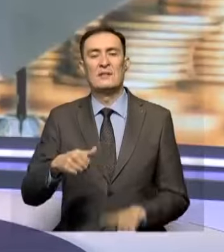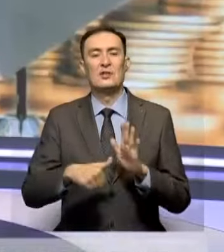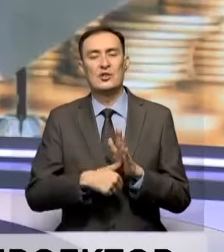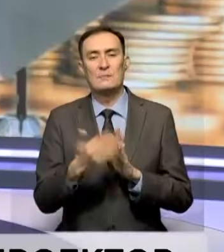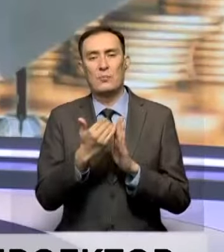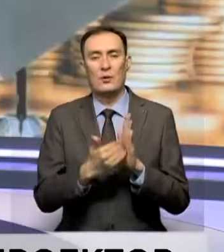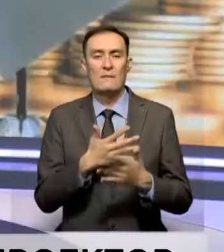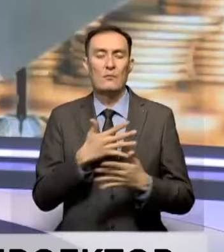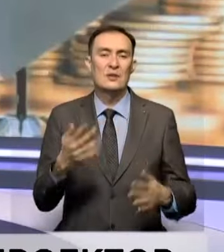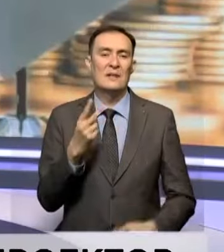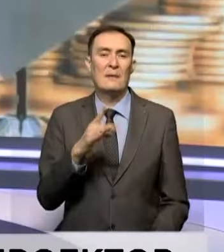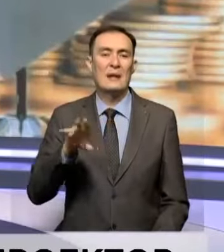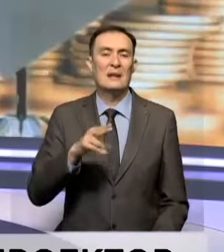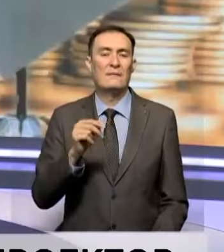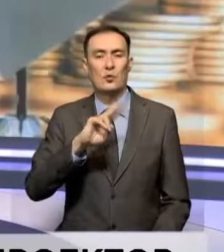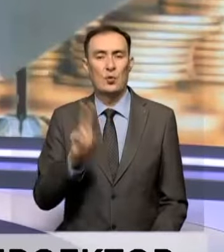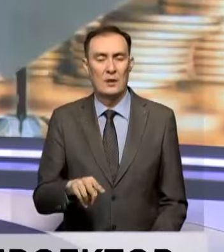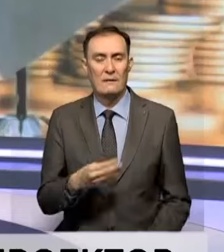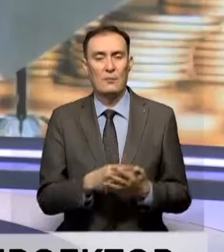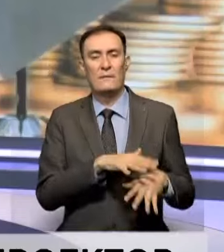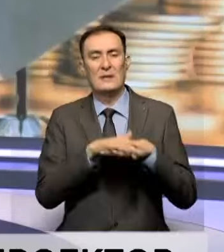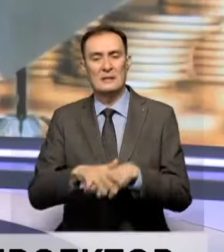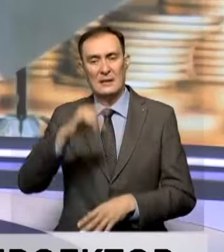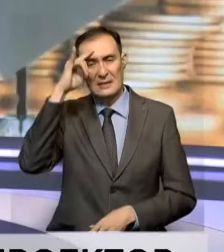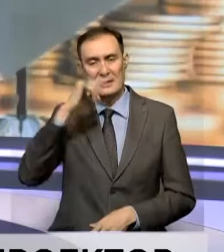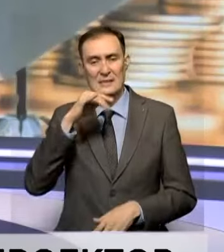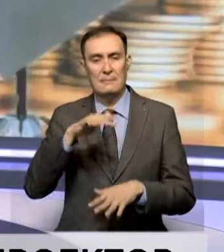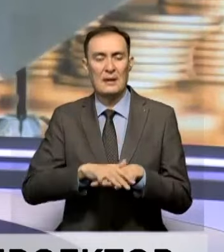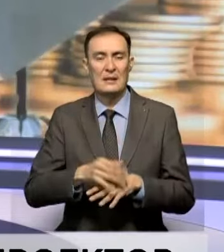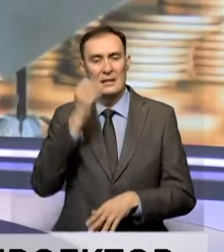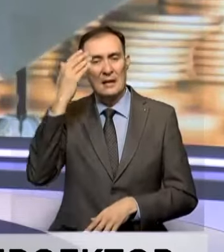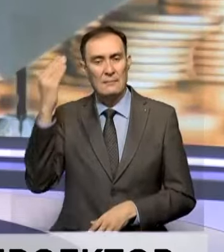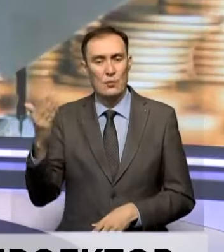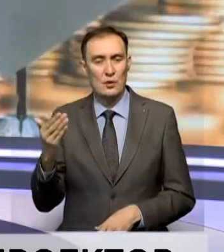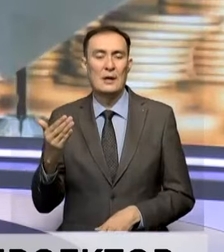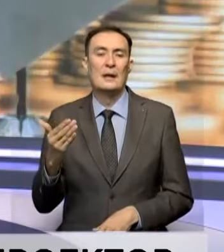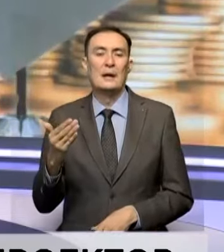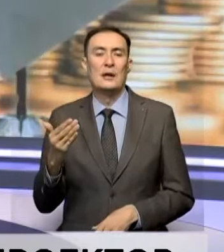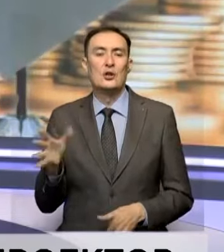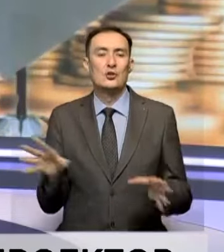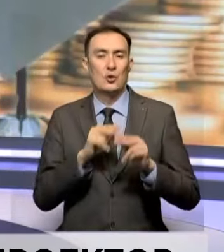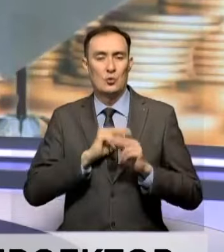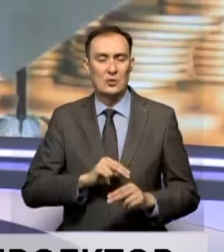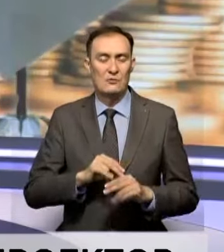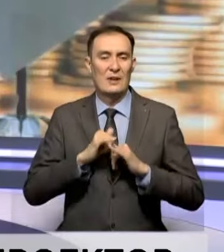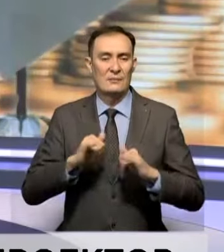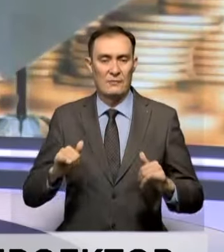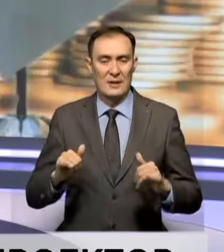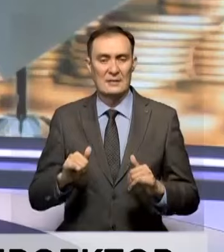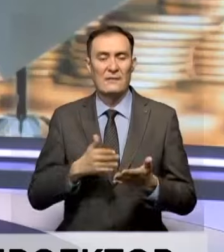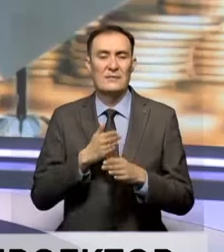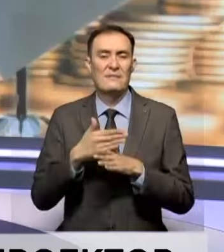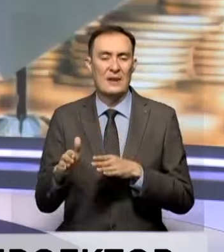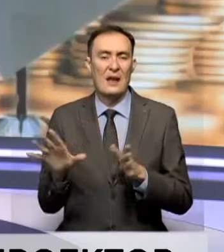26 проектов более чем на 2 миллиарда долларов профинансировал в Казахстане Банк Японии GBIC. Сотрудничество развивается